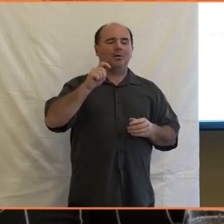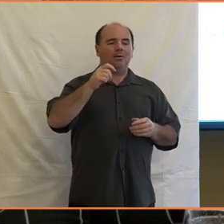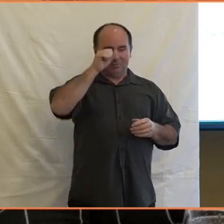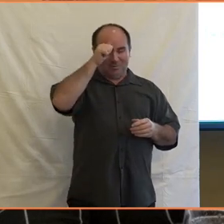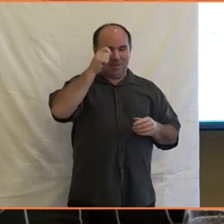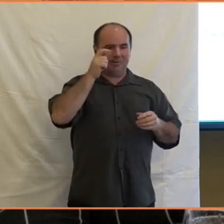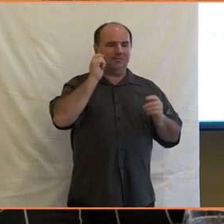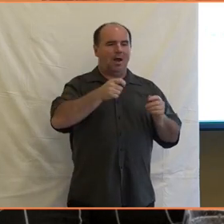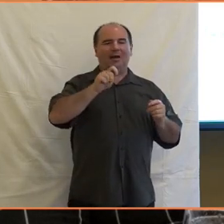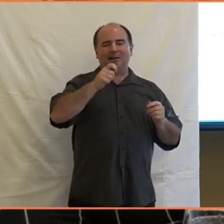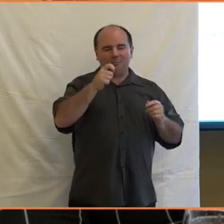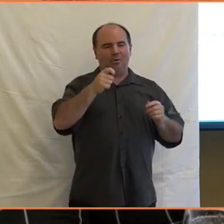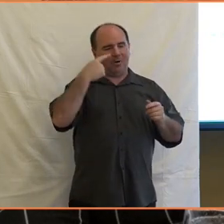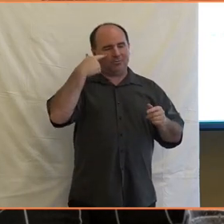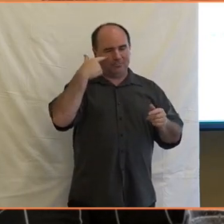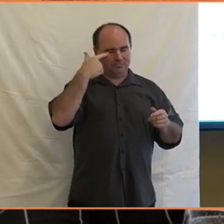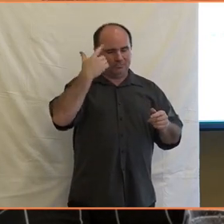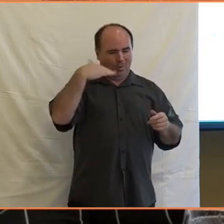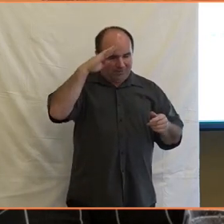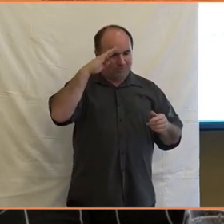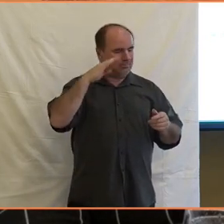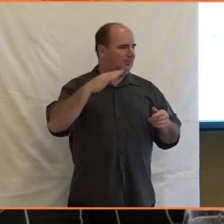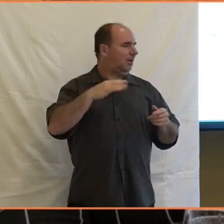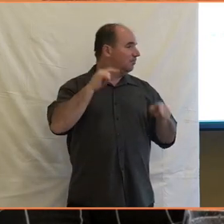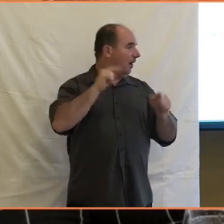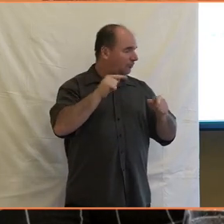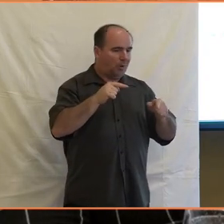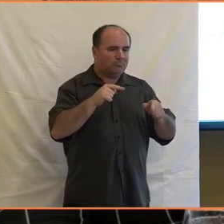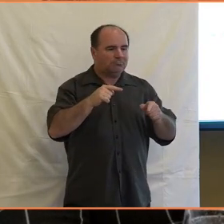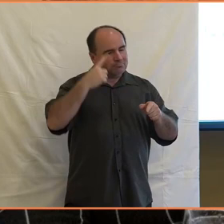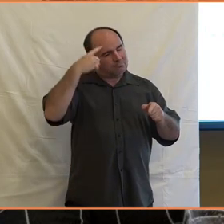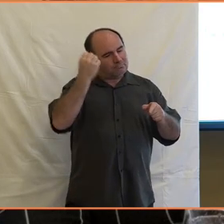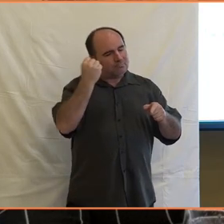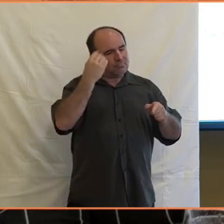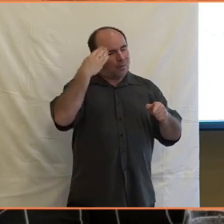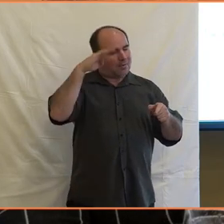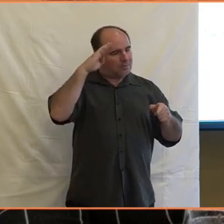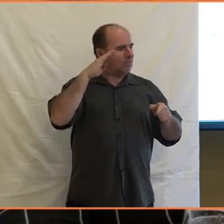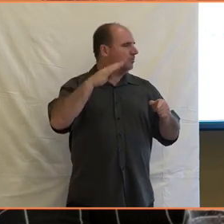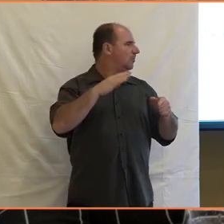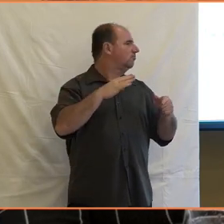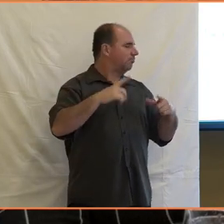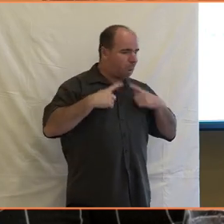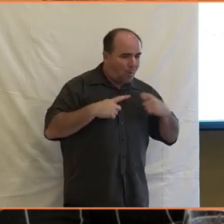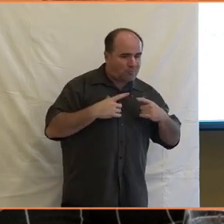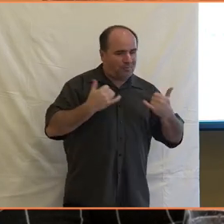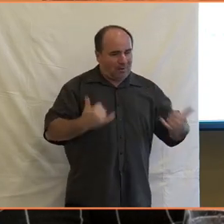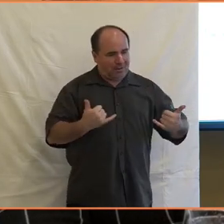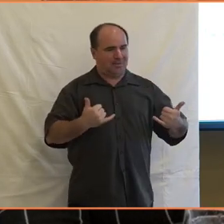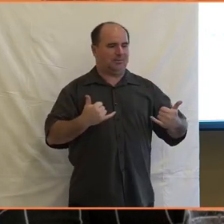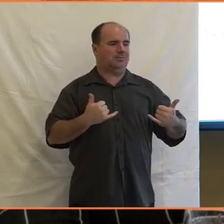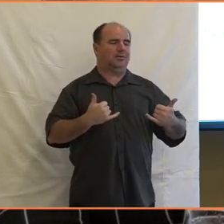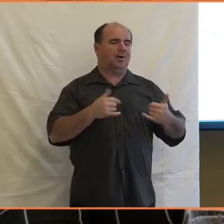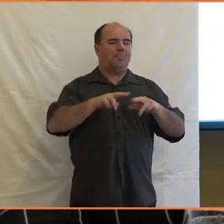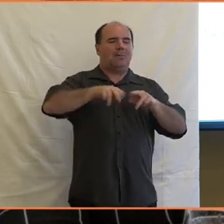nazývají jako strategické dovednosti nebo v tom současném rámci, vlastně, který používá, preferuje Evropská unie.